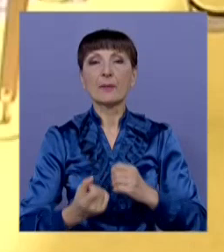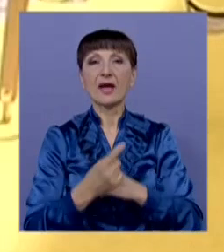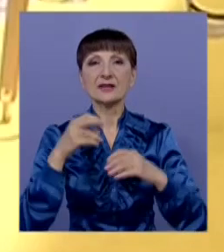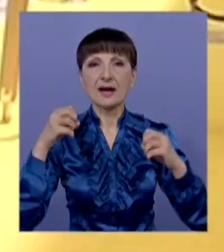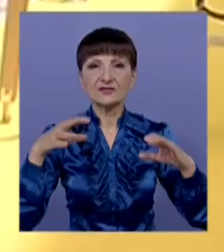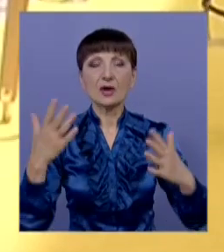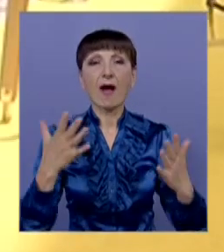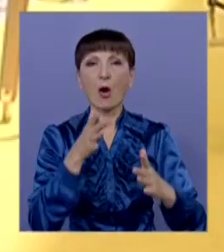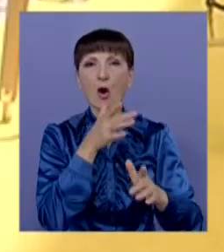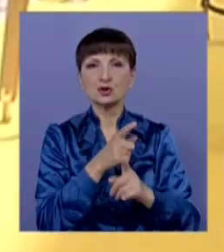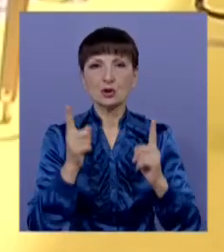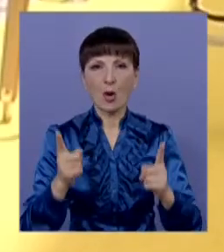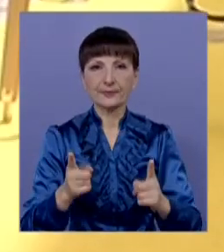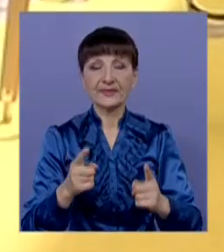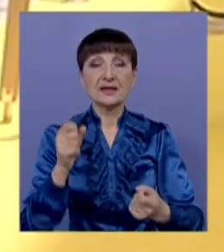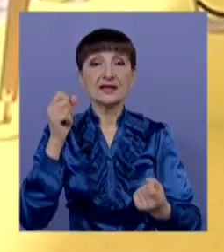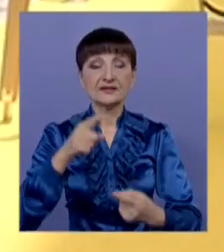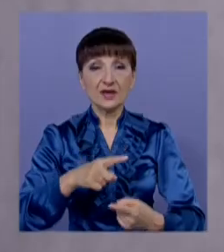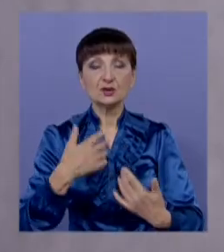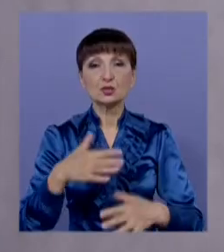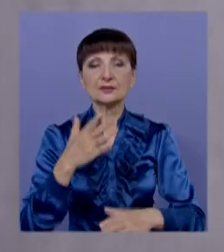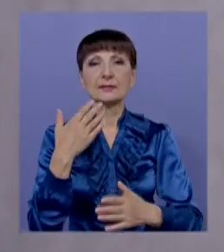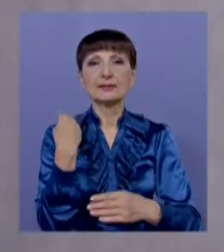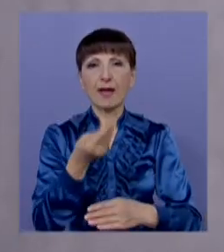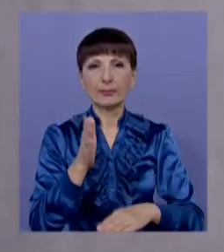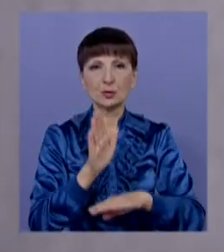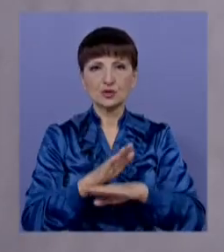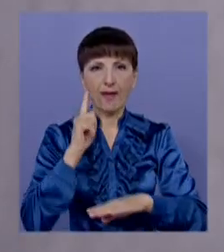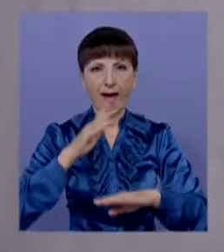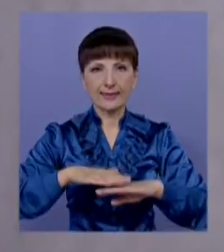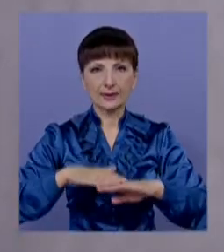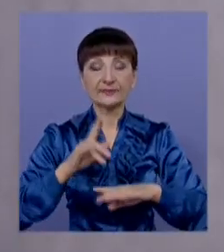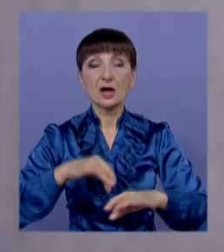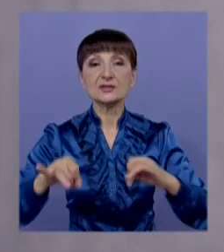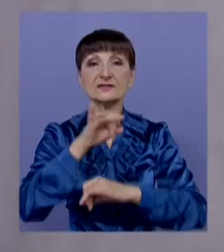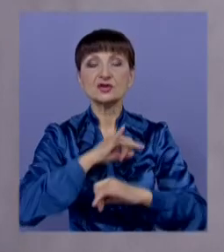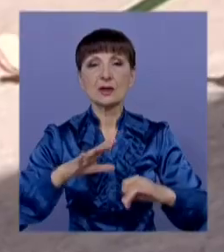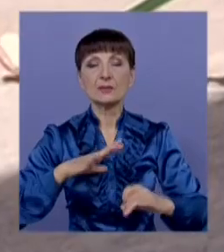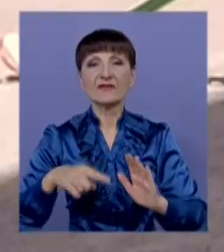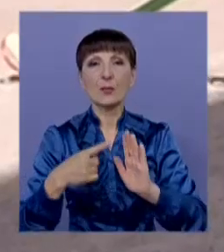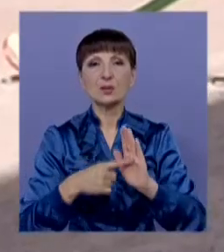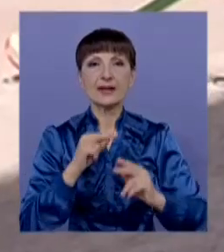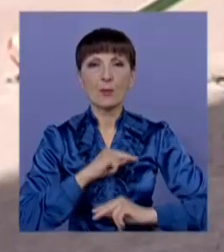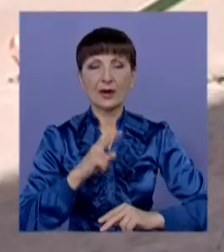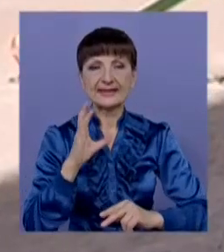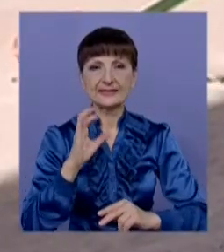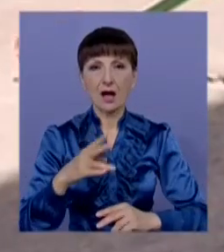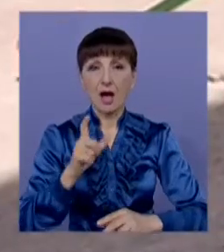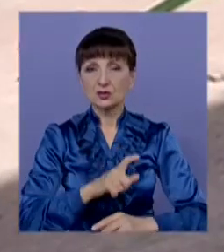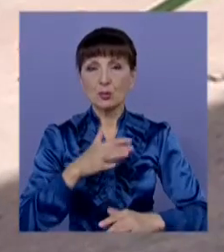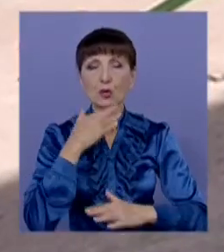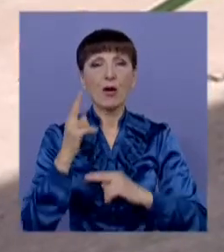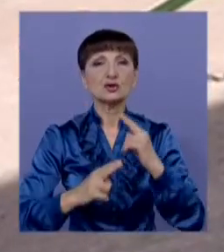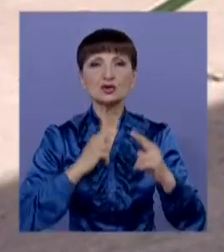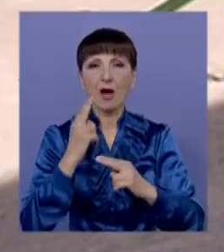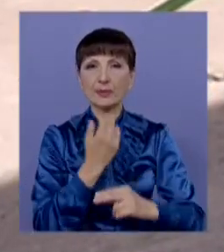освещение и в какие сроки. Соответствующее поручение дал аким города. На совещании также обсудили вопросы деятельности КСК. От жильцов поступает много